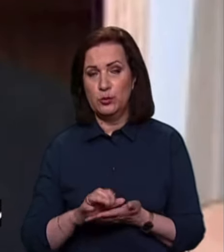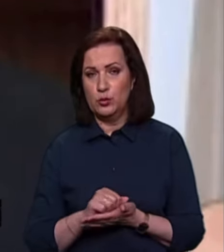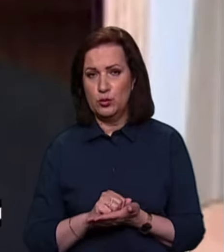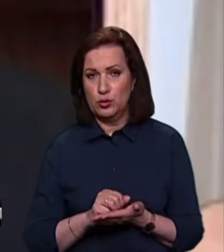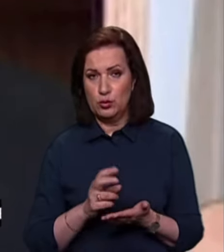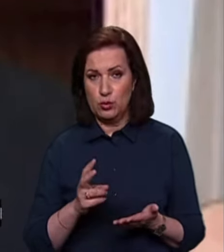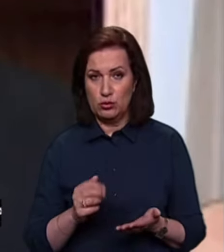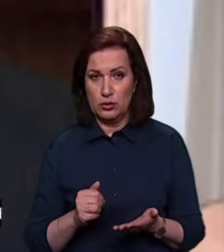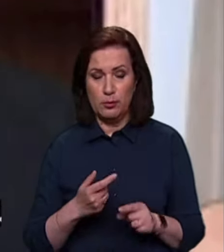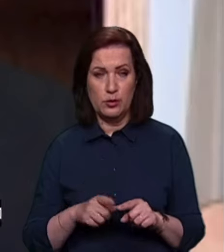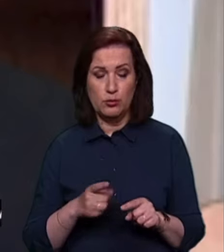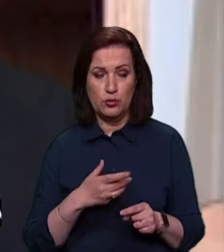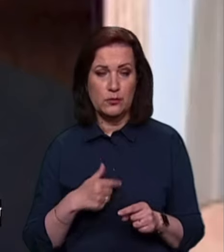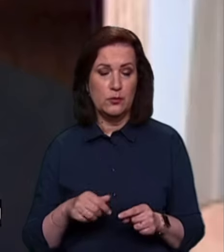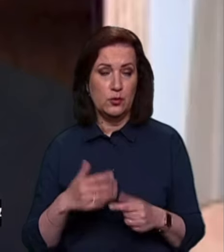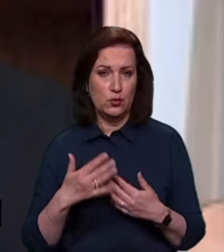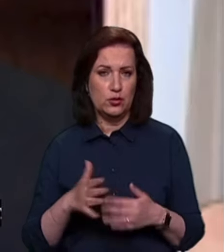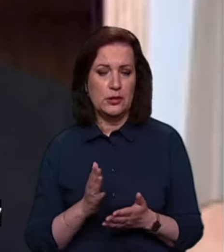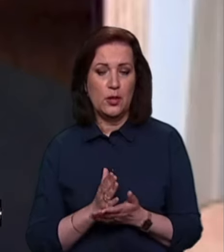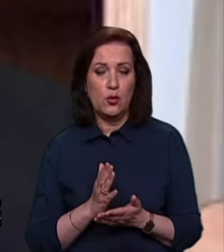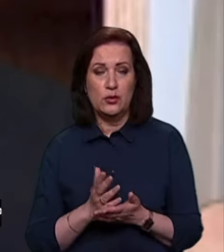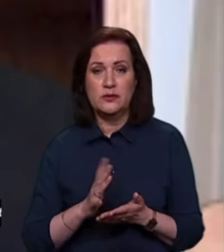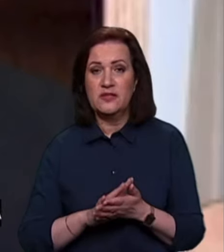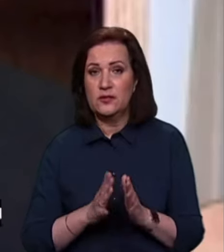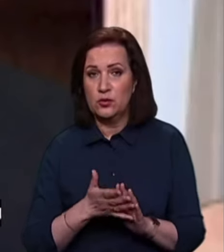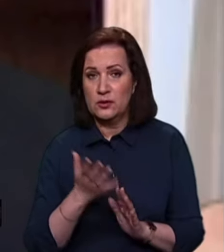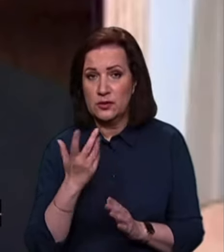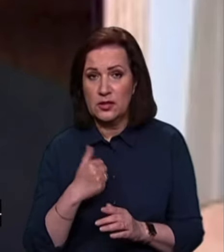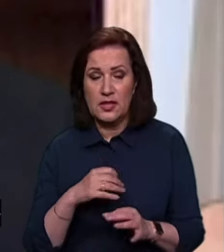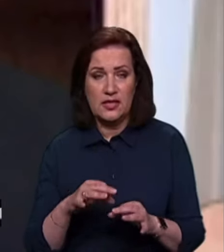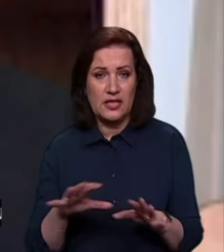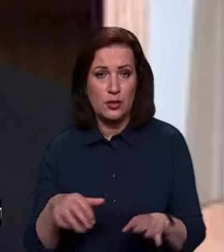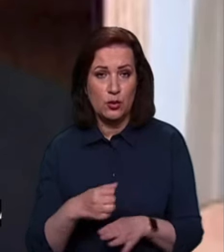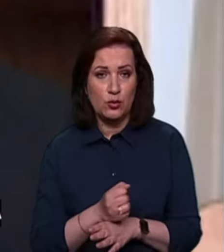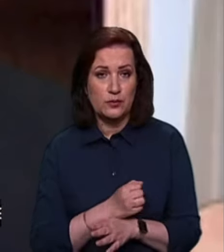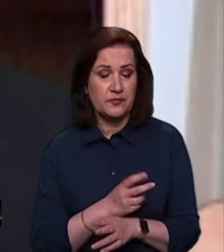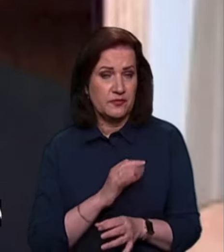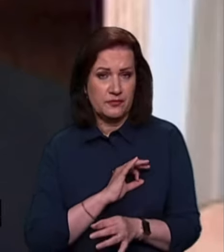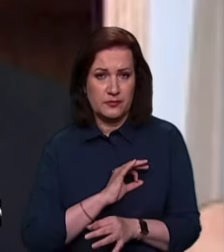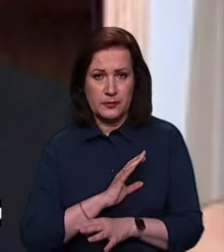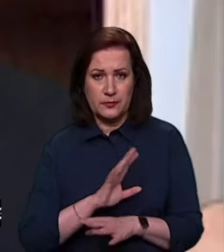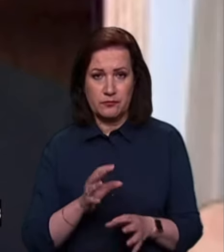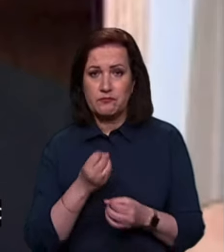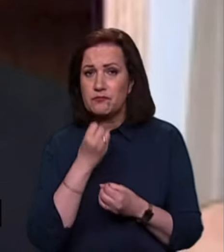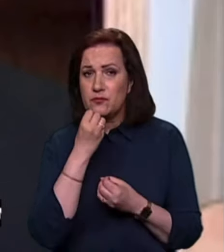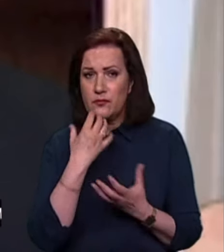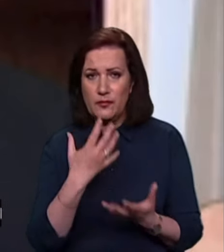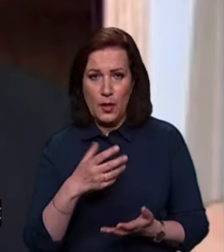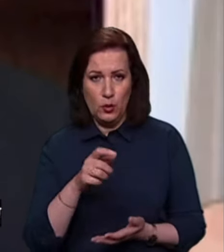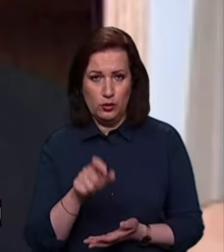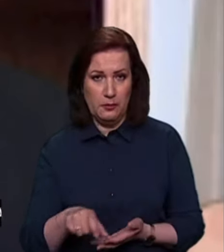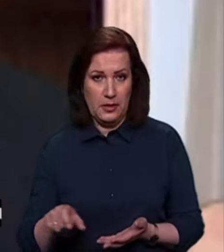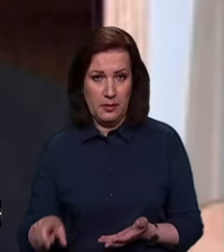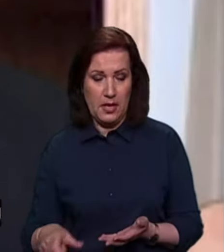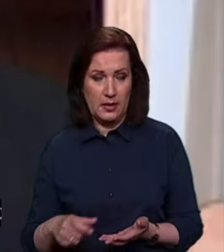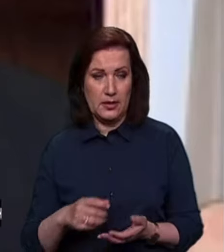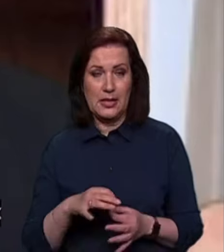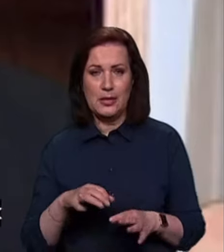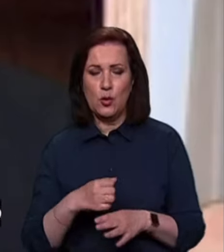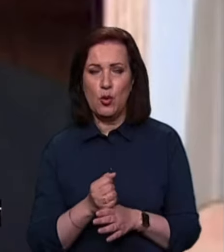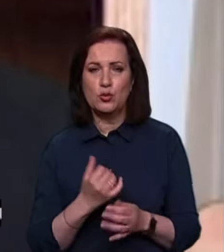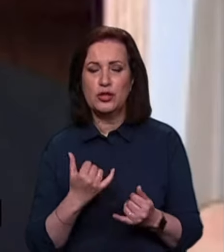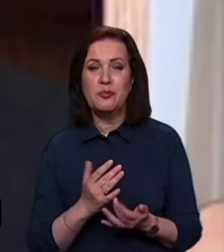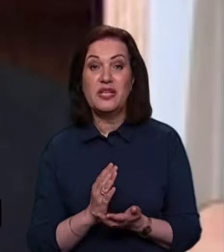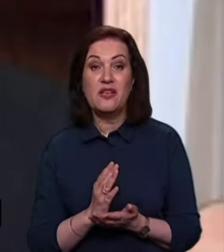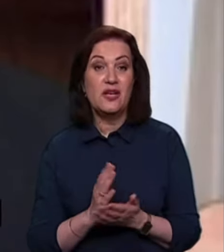уничтожена. Потому что мы уже находимся в той ситуации, когда ядерное оружие не используется хорошими ребятами. Ядерное оружие